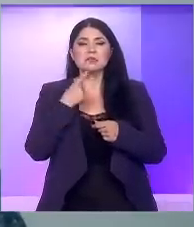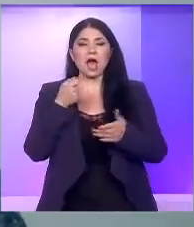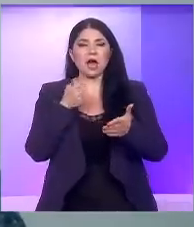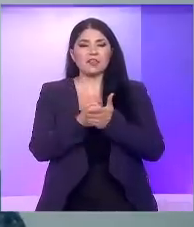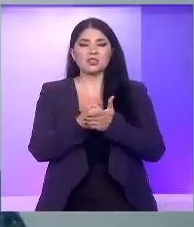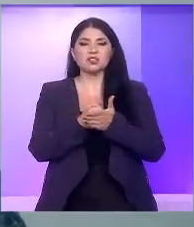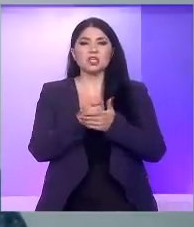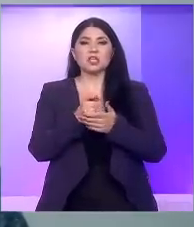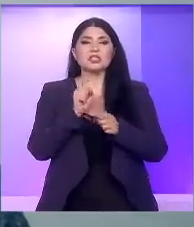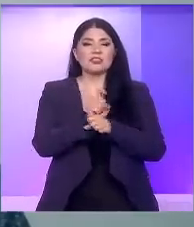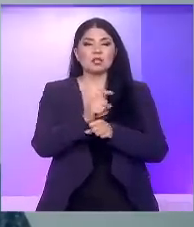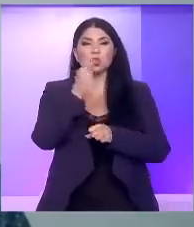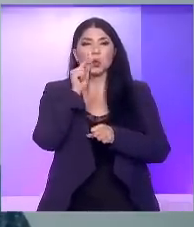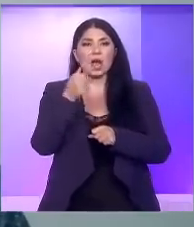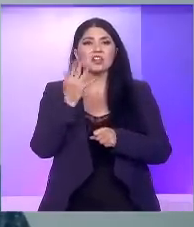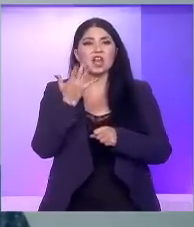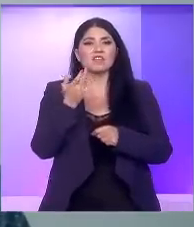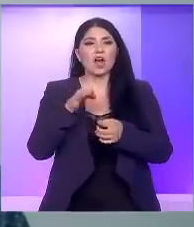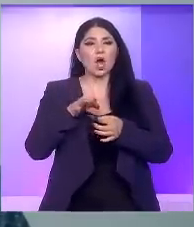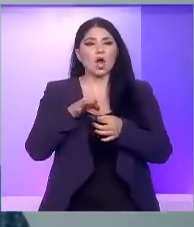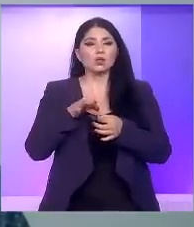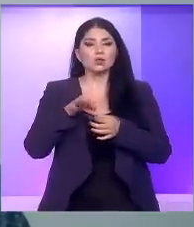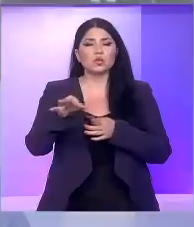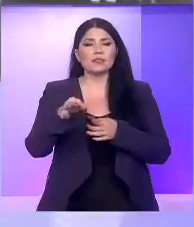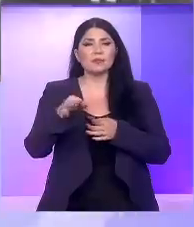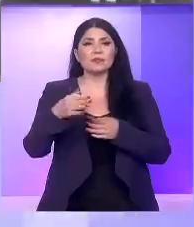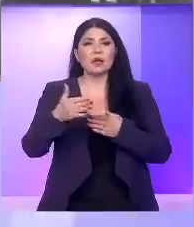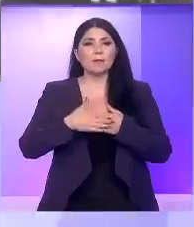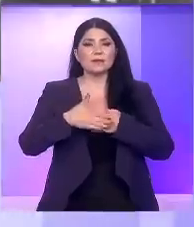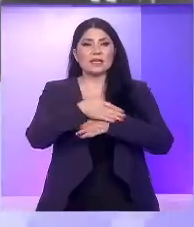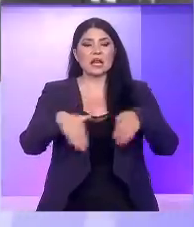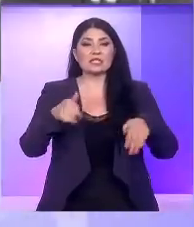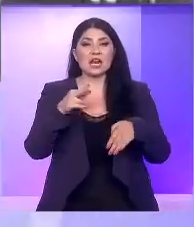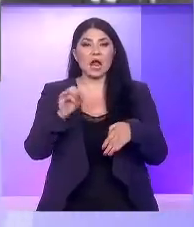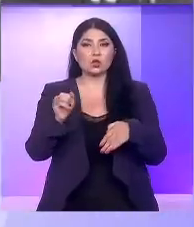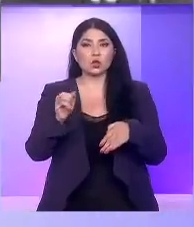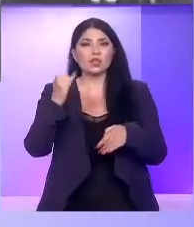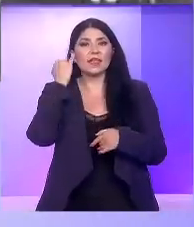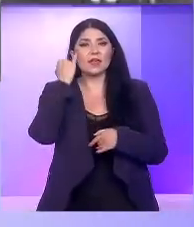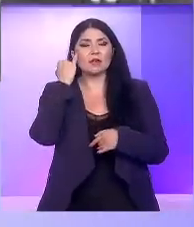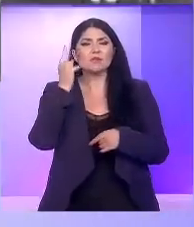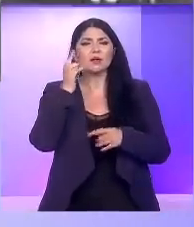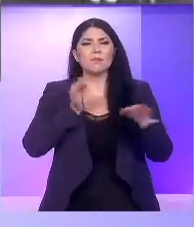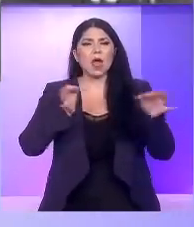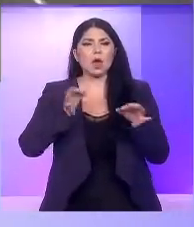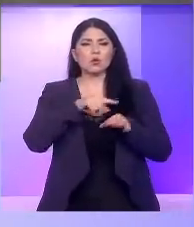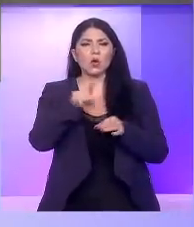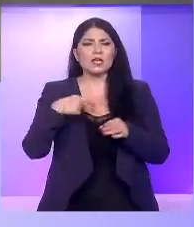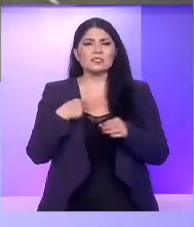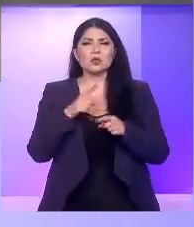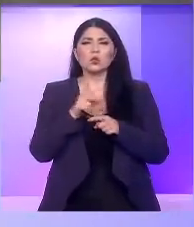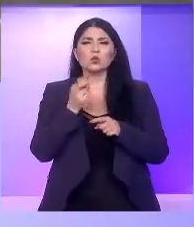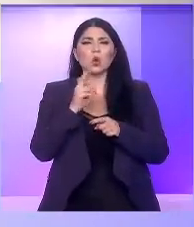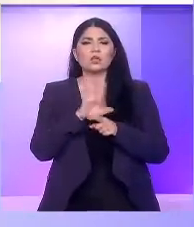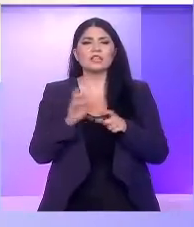metri de granița NATO. Înseamnă că planul lor este unul peste ideea de a izola Ucraina